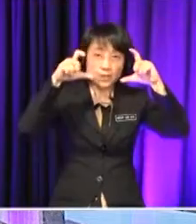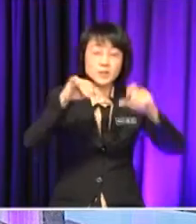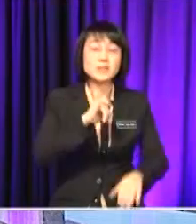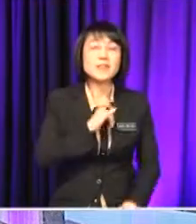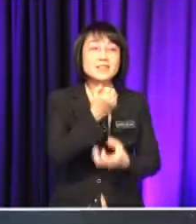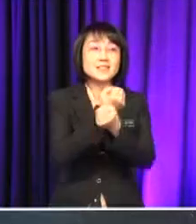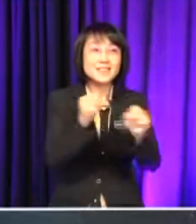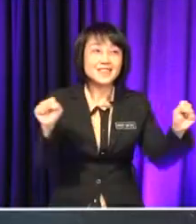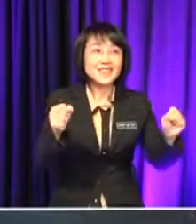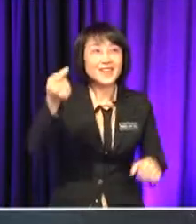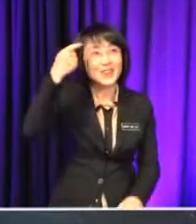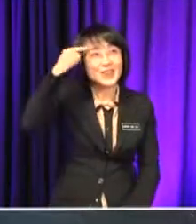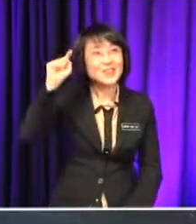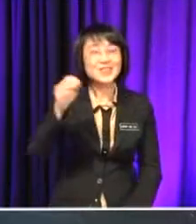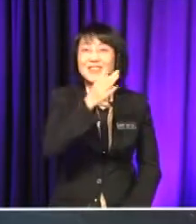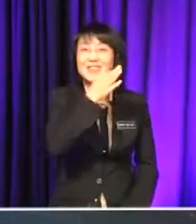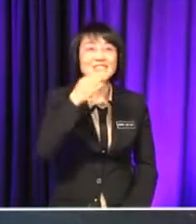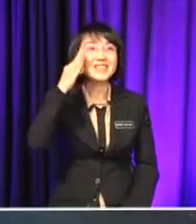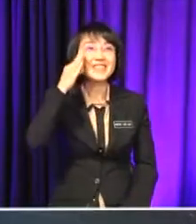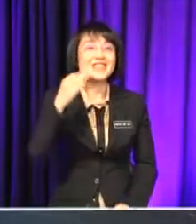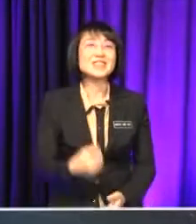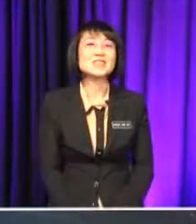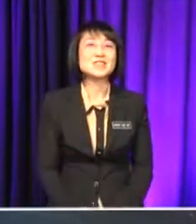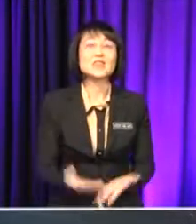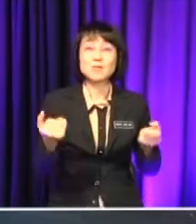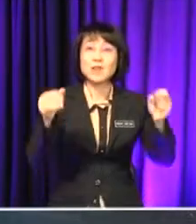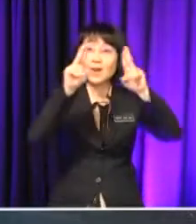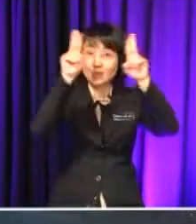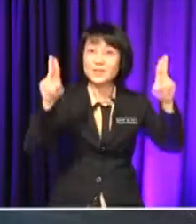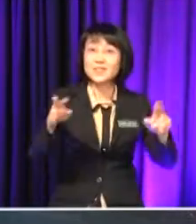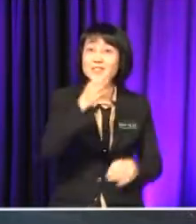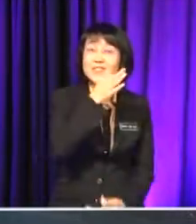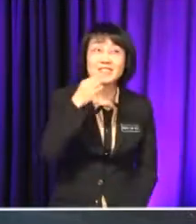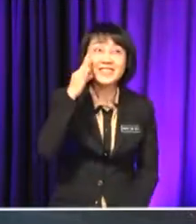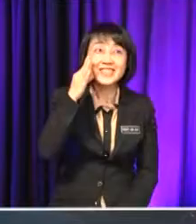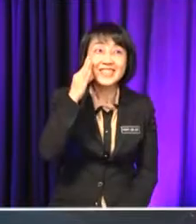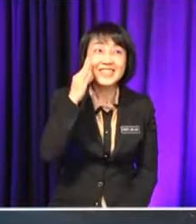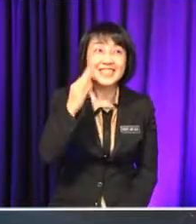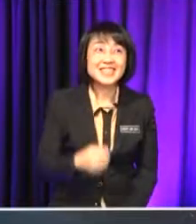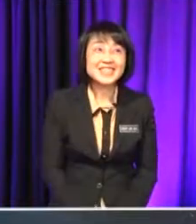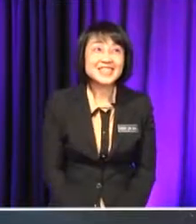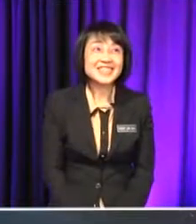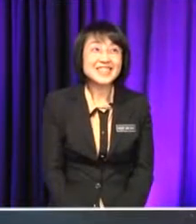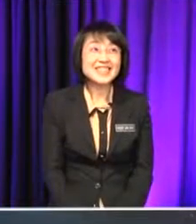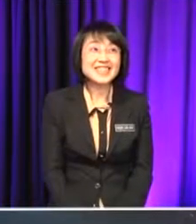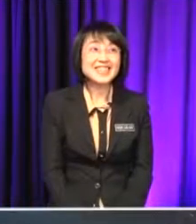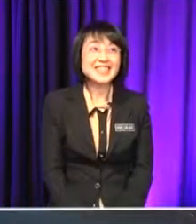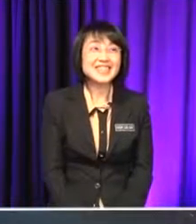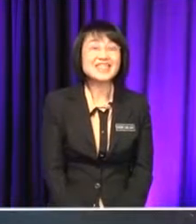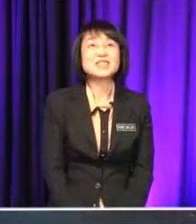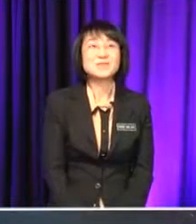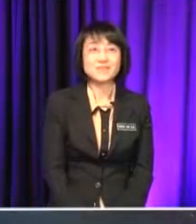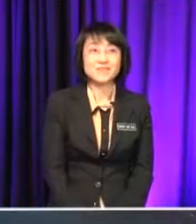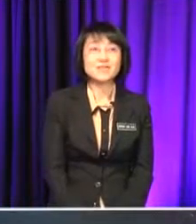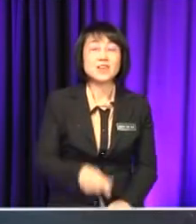untuk Fizi. Oh, yang ni, cikgu? Ya, betul. Baik, cikgu. Baik, saya nak uji Fizi. Boleh Fizi? Baik. Sebelum tu, cikgu, Sebelum kita kena ambil langkah keselamatan, cikgu.